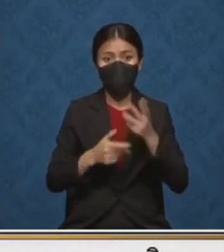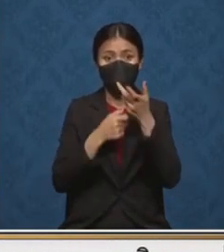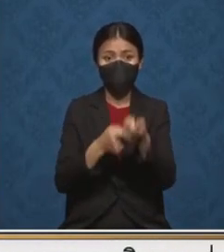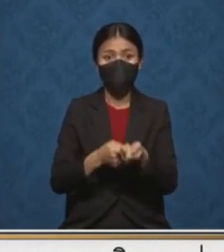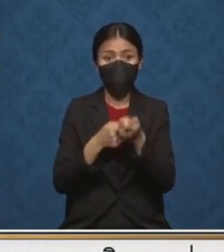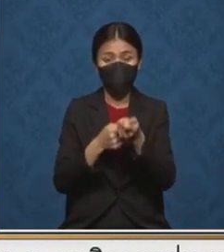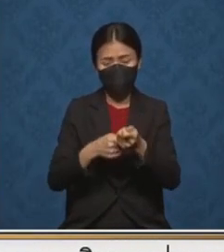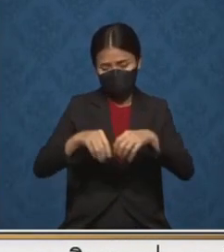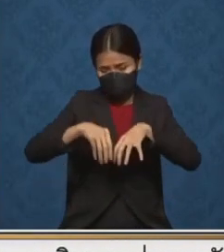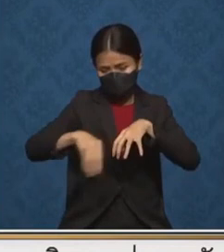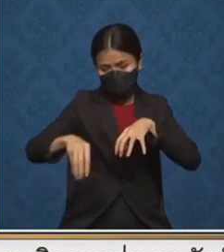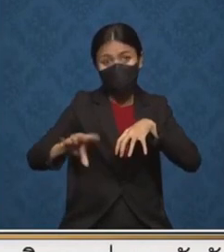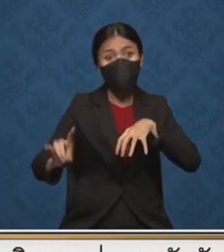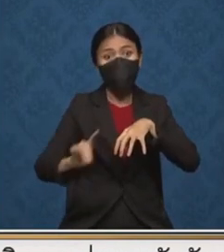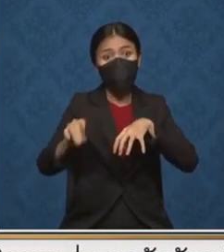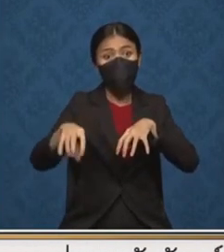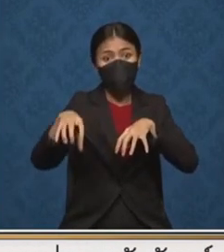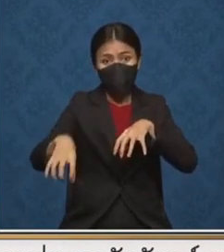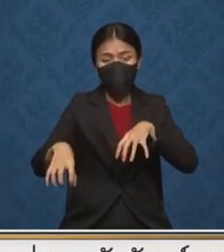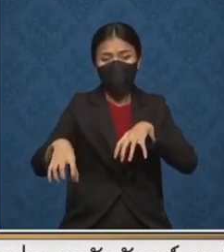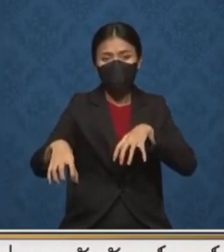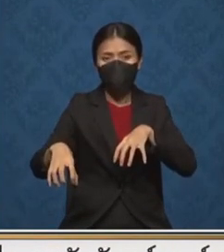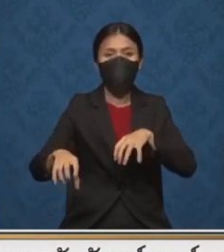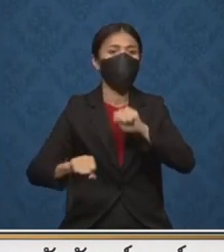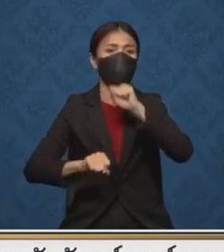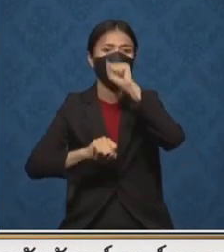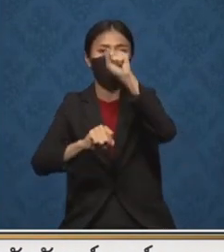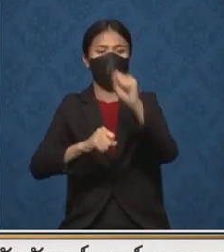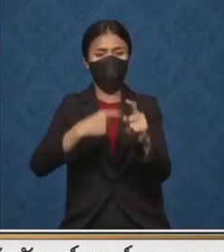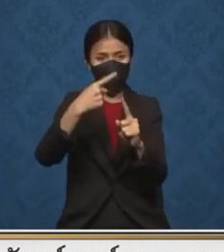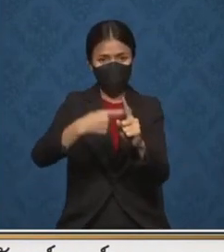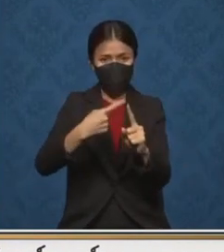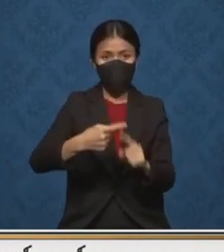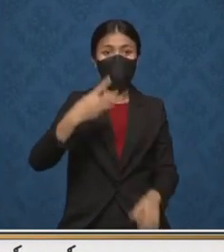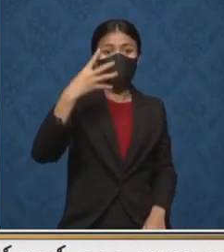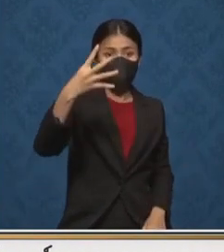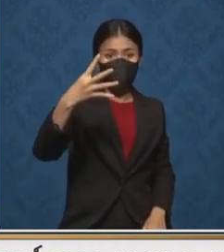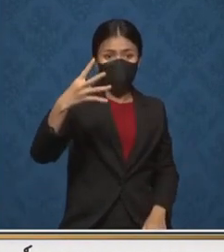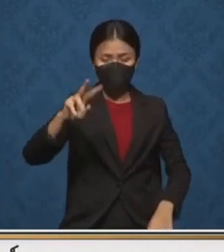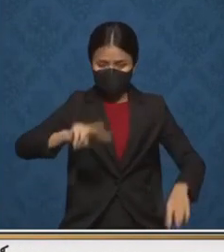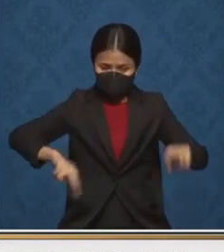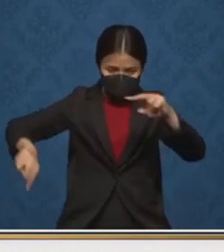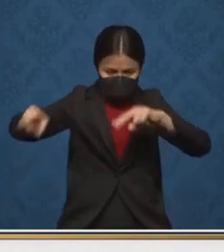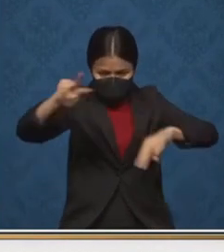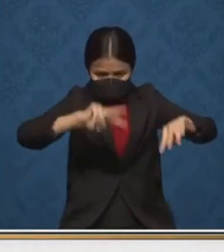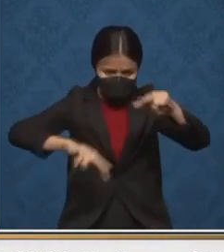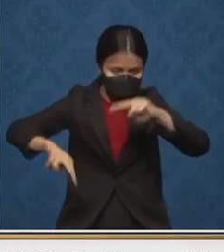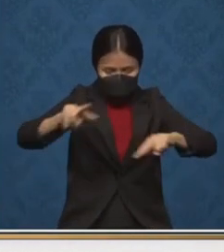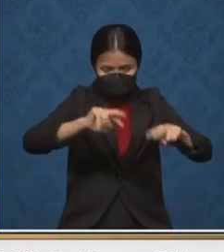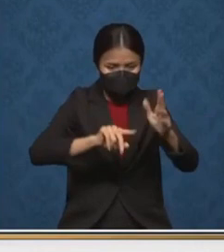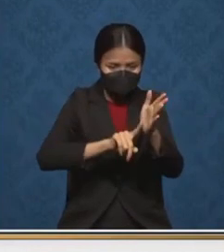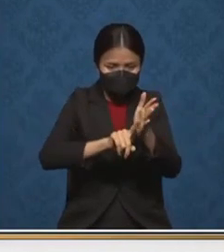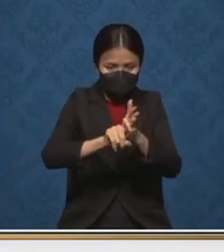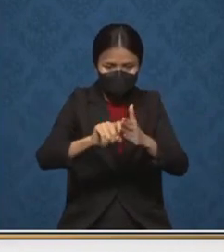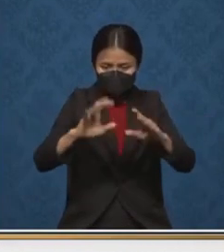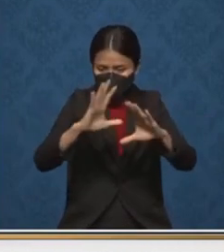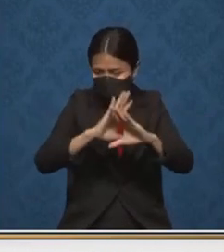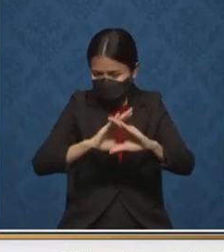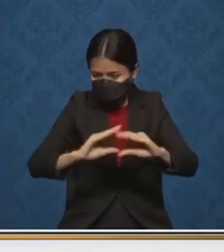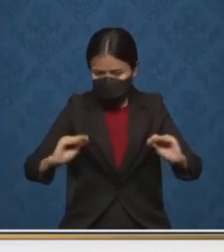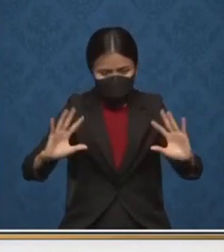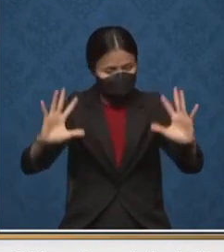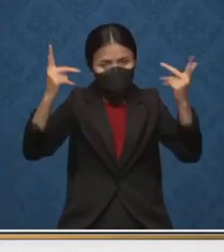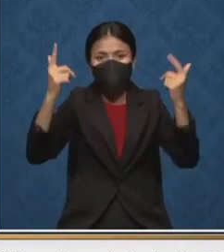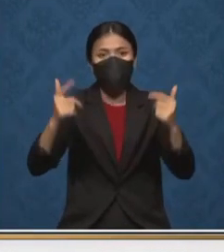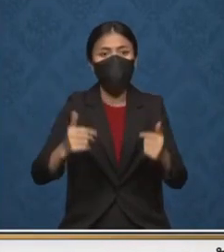ถ้าไม่หายใครจะรับผิดชอบแต่ในขณะเดียวกันโลกนี้ก็ขยะ